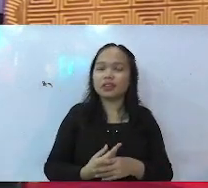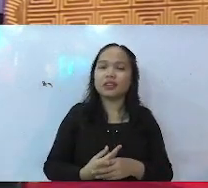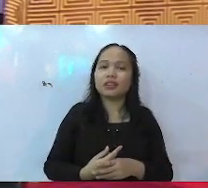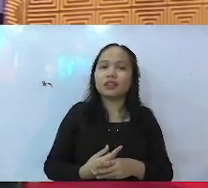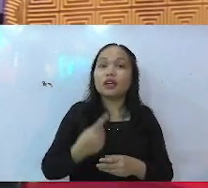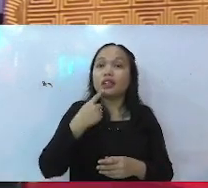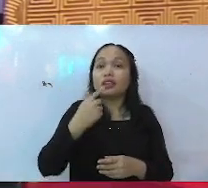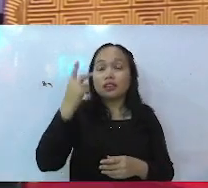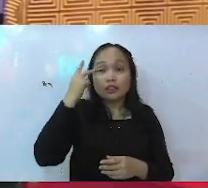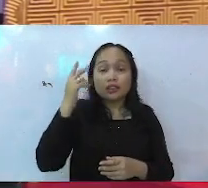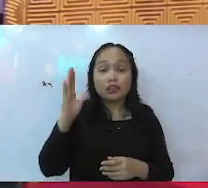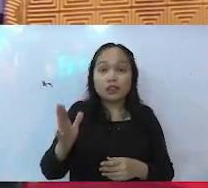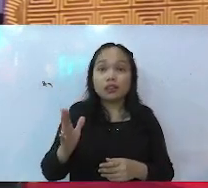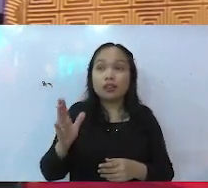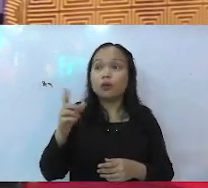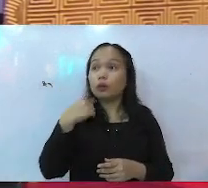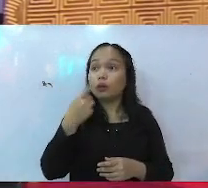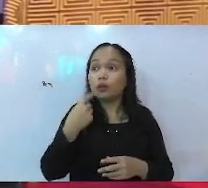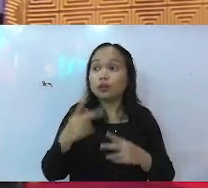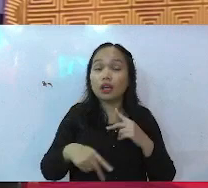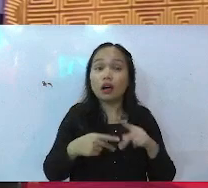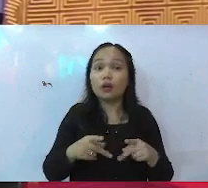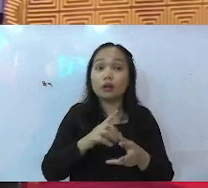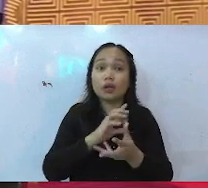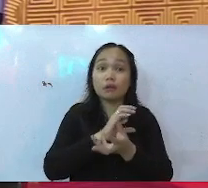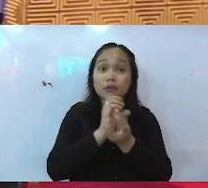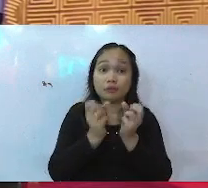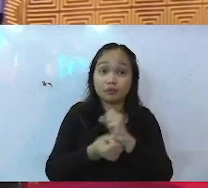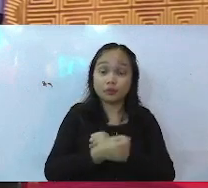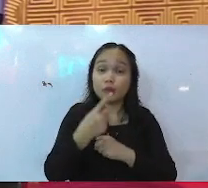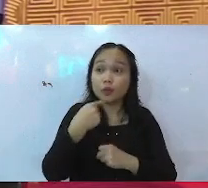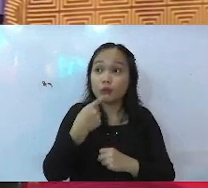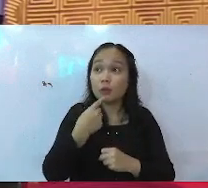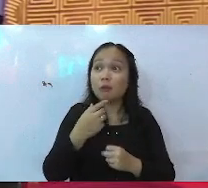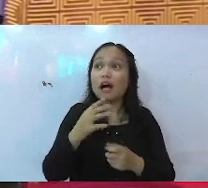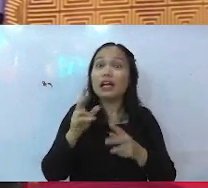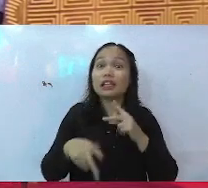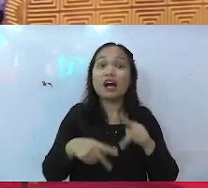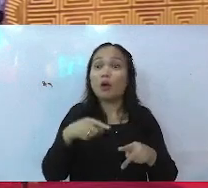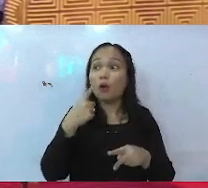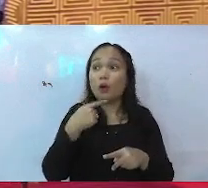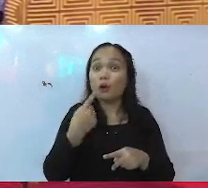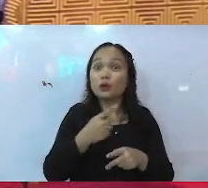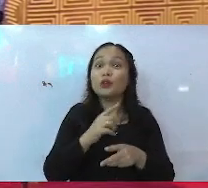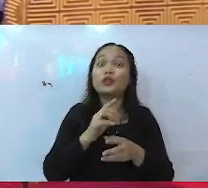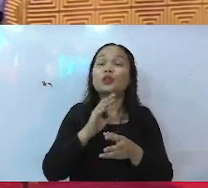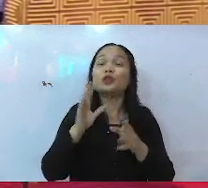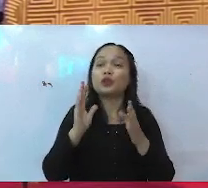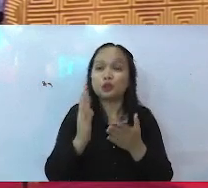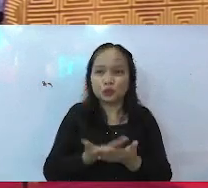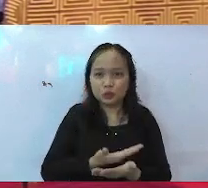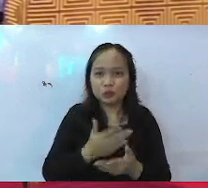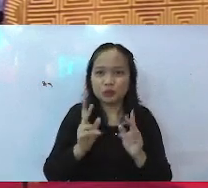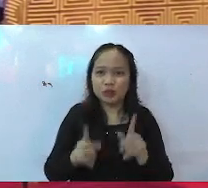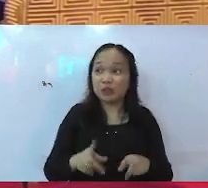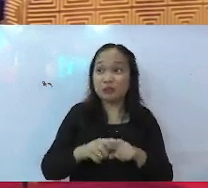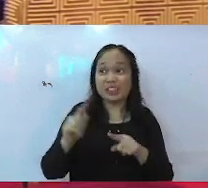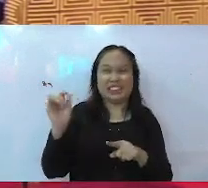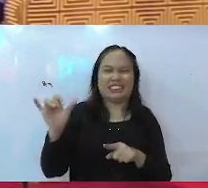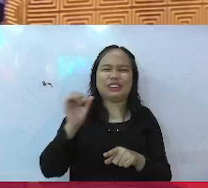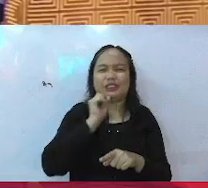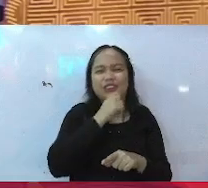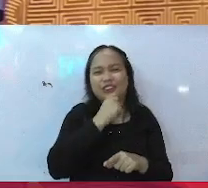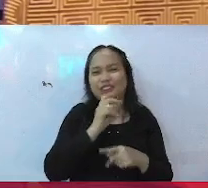Pastor ang mabab tao yung mga bagong tao mga lumang tao na Ong mga to